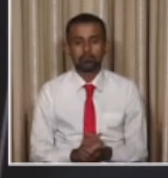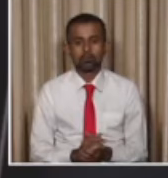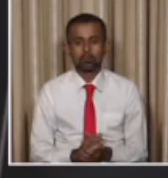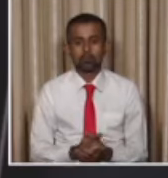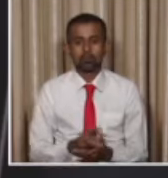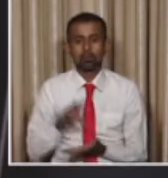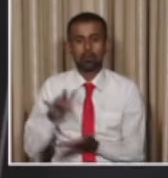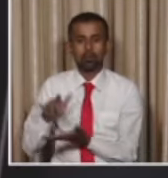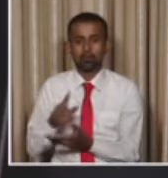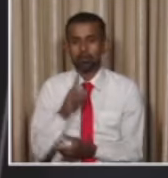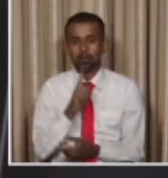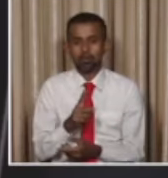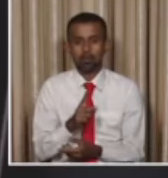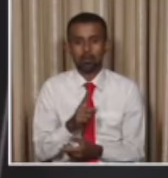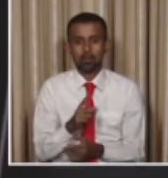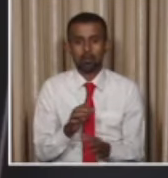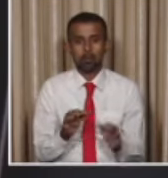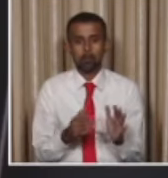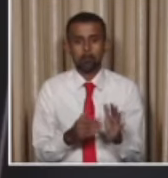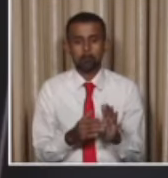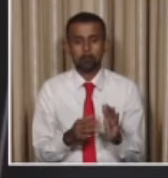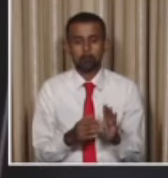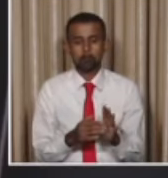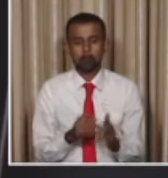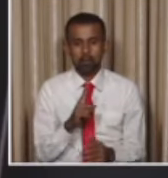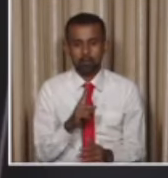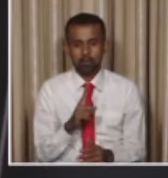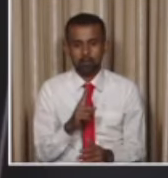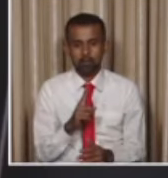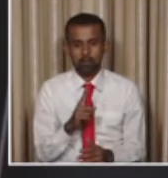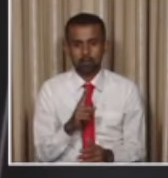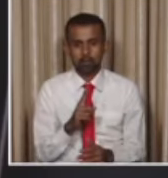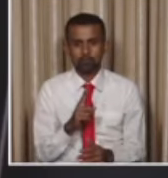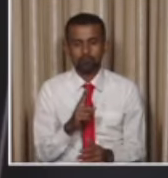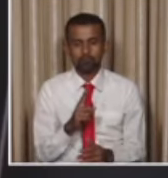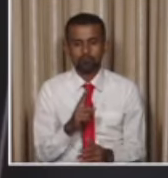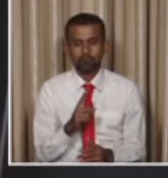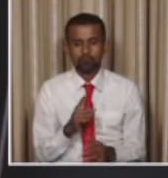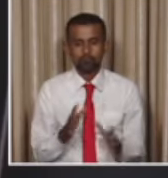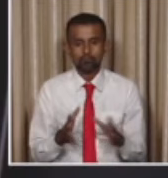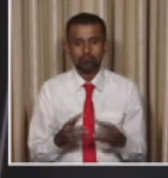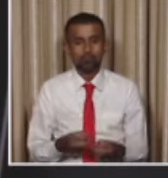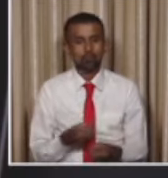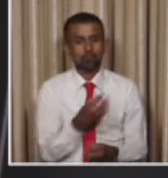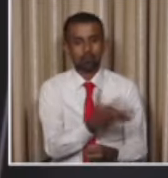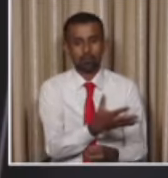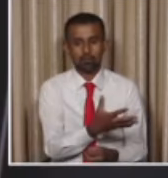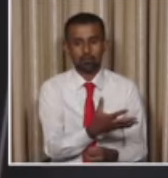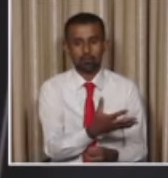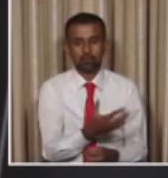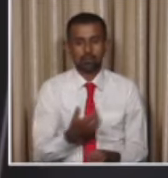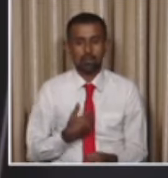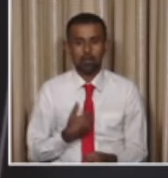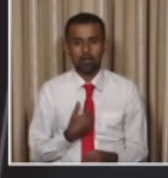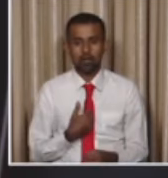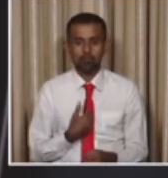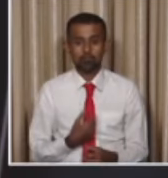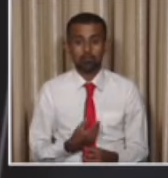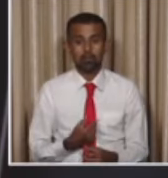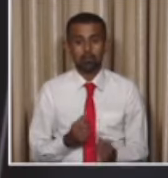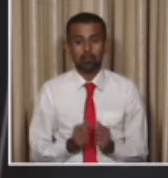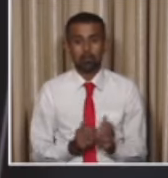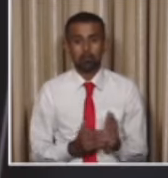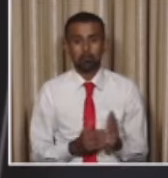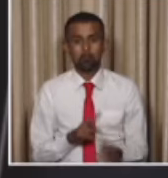කියනවා මේ මිලියනයක මේ මොකක් හරි උපකරණයක් දීලා මේ අපි කරන හැටි බලාගන්න කියලා